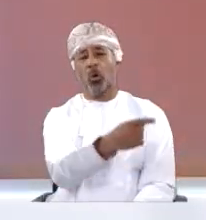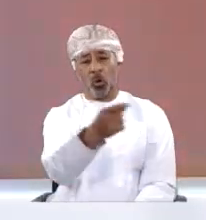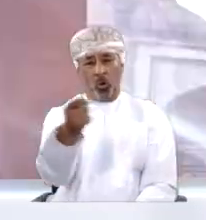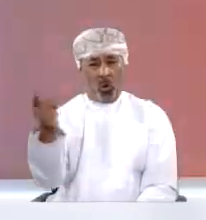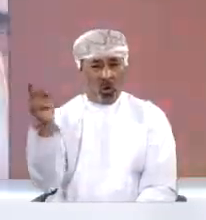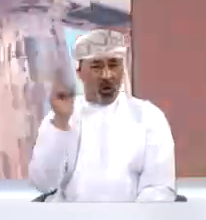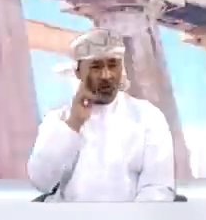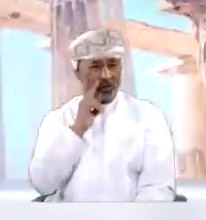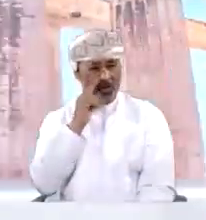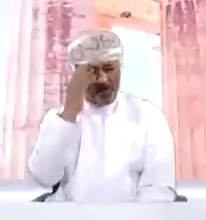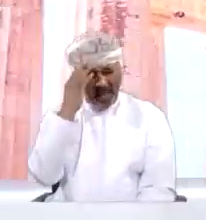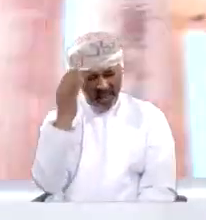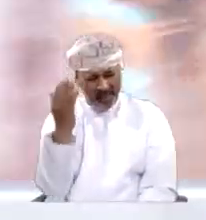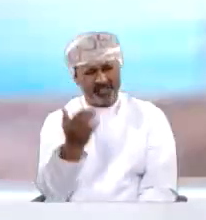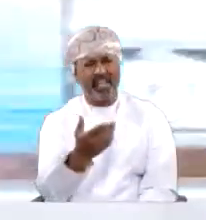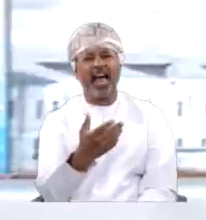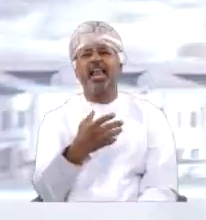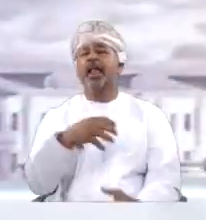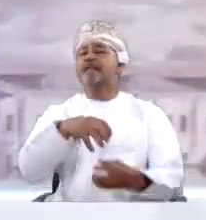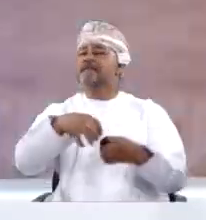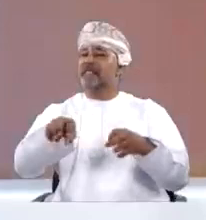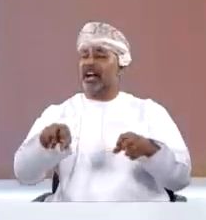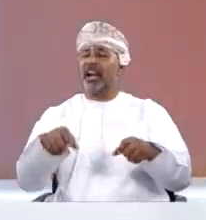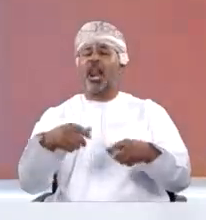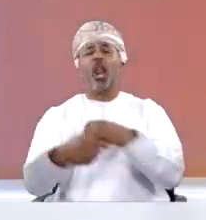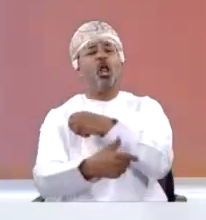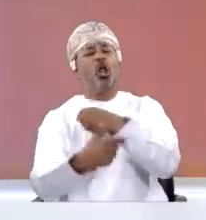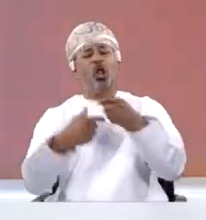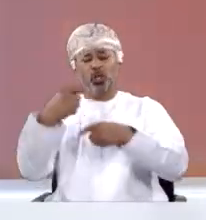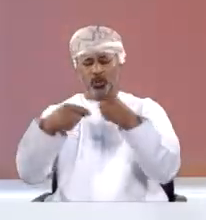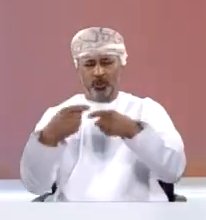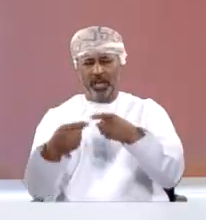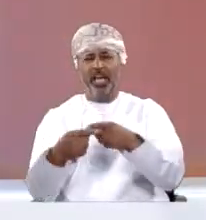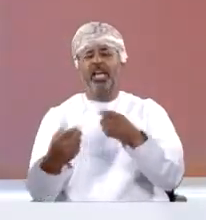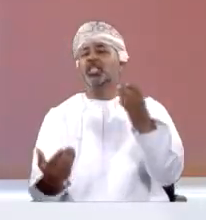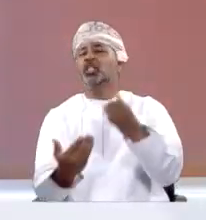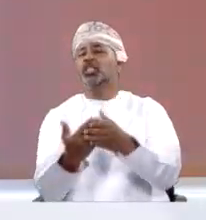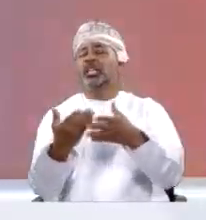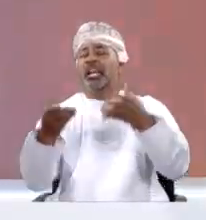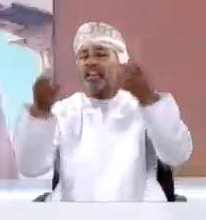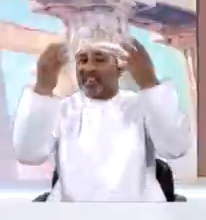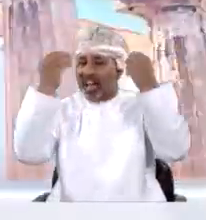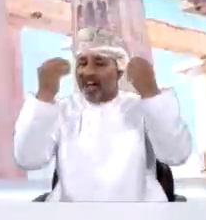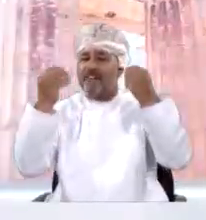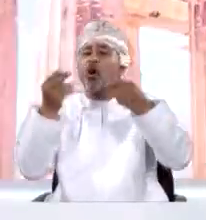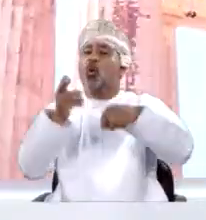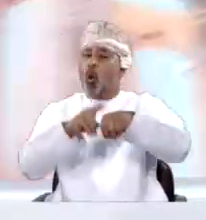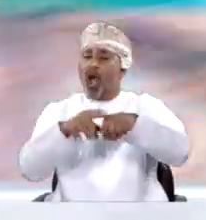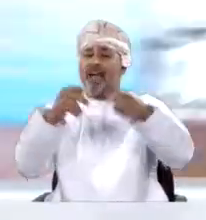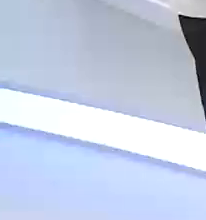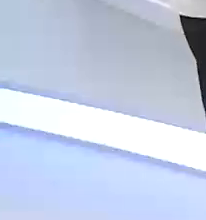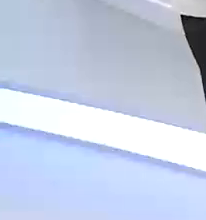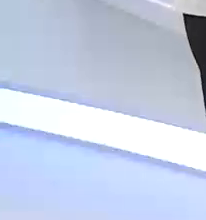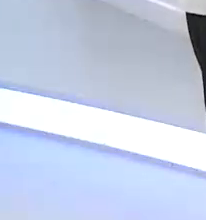مشاهدينا أهلا ومرحبا بكم في المحطة الإخبارية الأسبوعية، وإلى جديد أخبار الثقافة والفن.